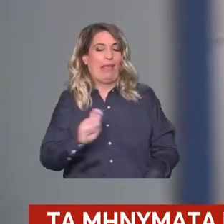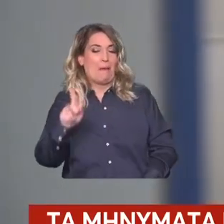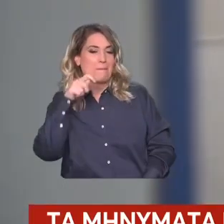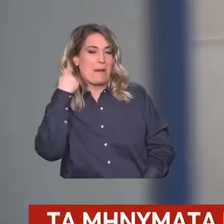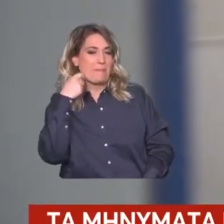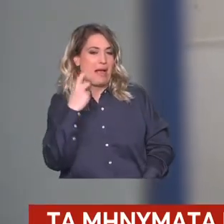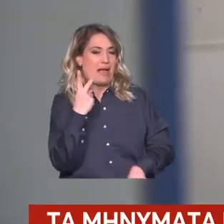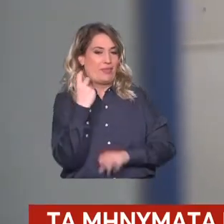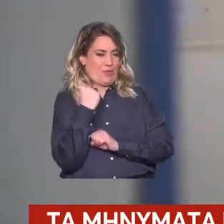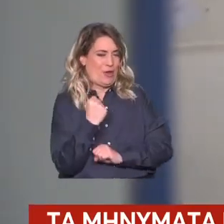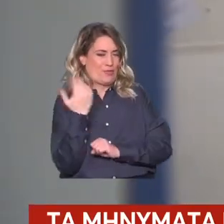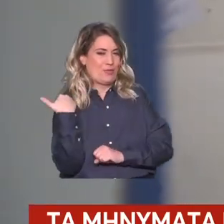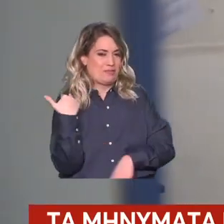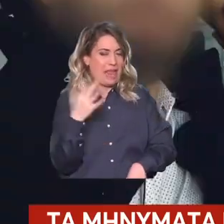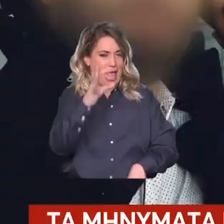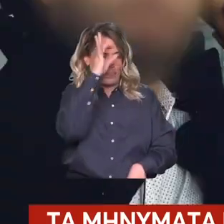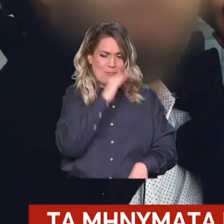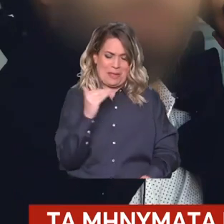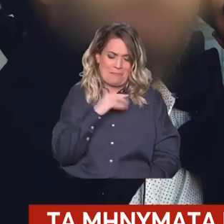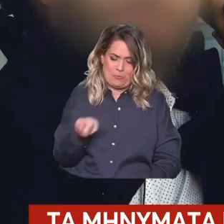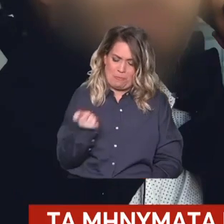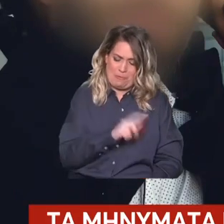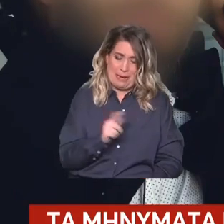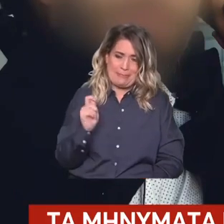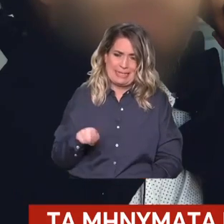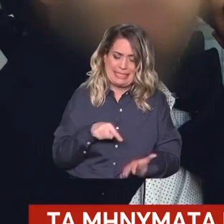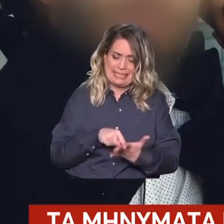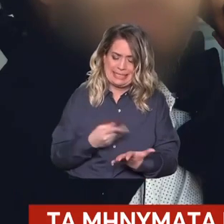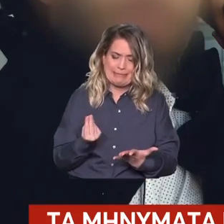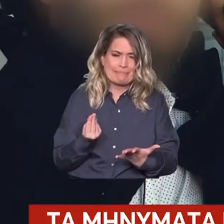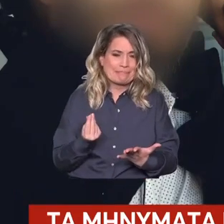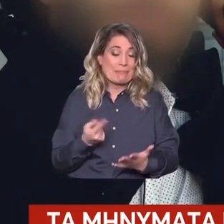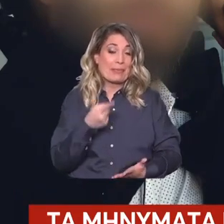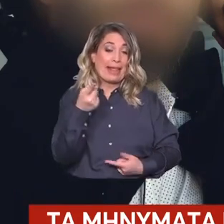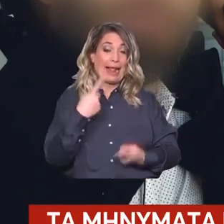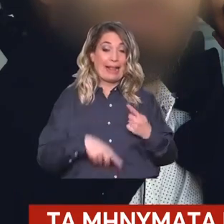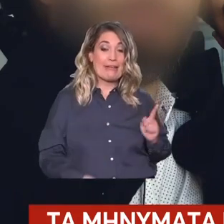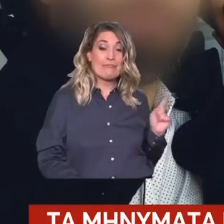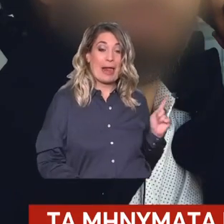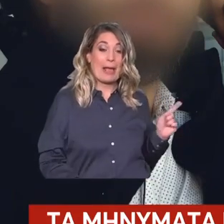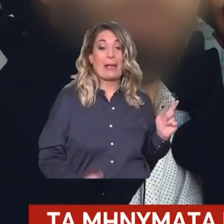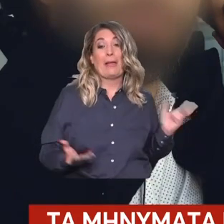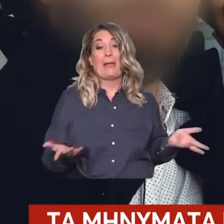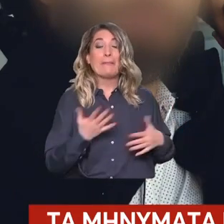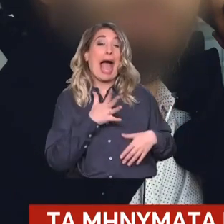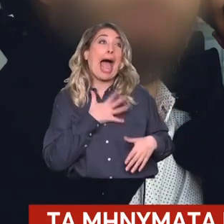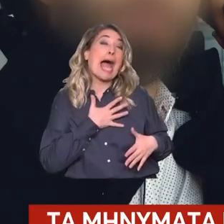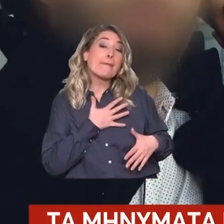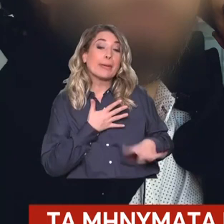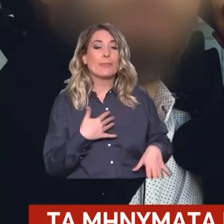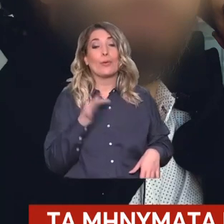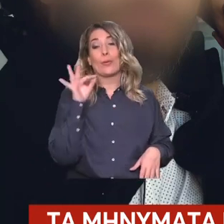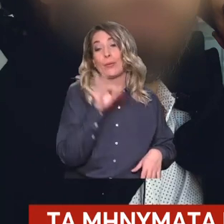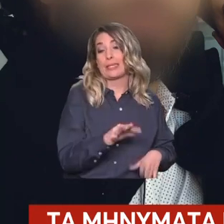στο μικροσκόπιο των ερευνών από την πρώτη στιγμή. Καλημέρα, αγάπη μου. Έφτασα σπίτι, οπότε θα τα πούμε μετά. Να ξέρεις πως ξέρω